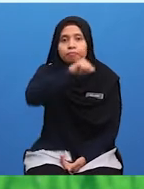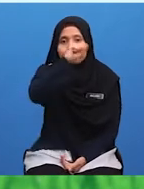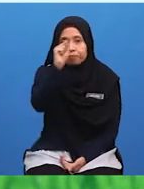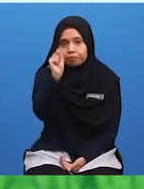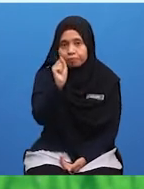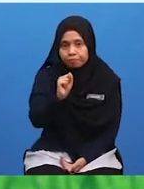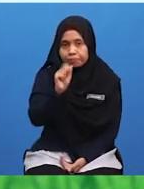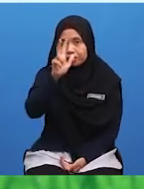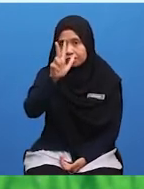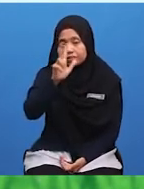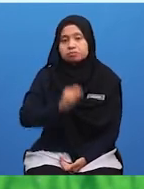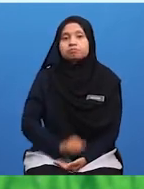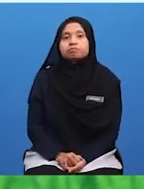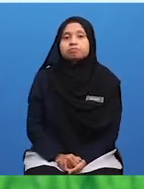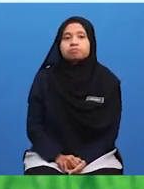Soalan 3.